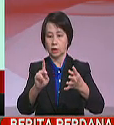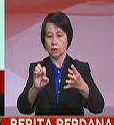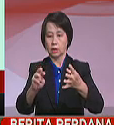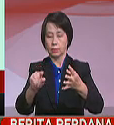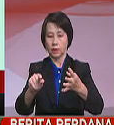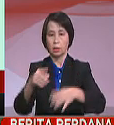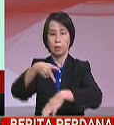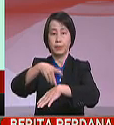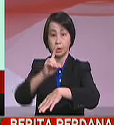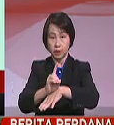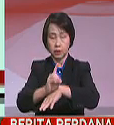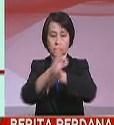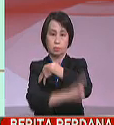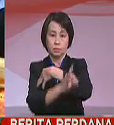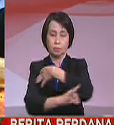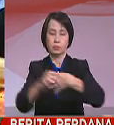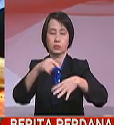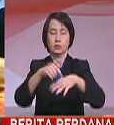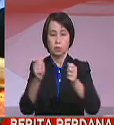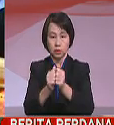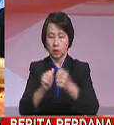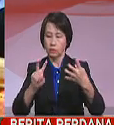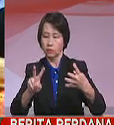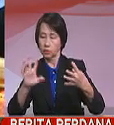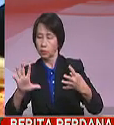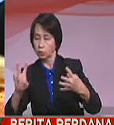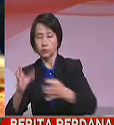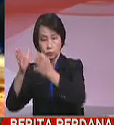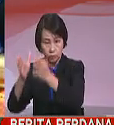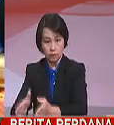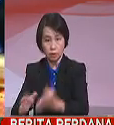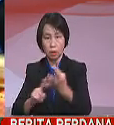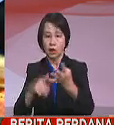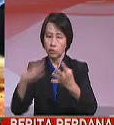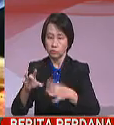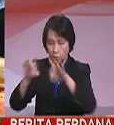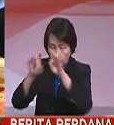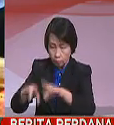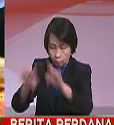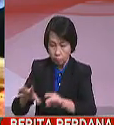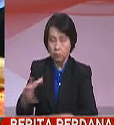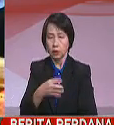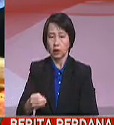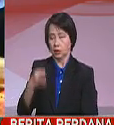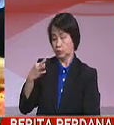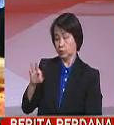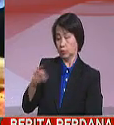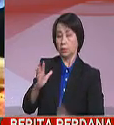melibatkan daerah Port Dickson, Negeri Sembilan dengan 257 individu telah disaring dan